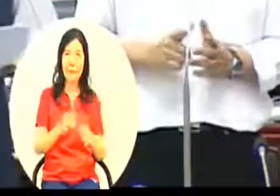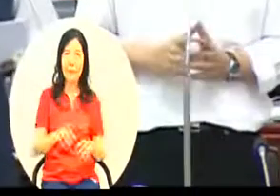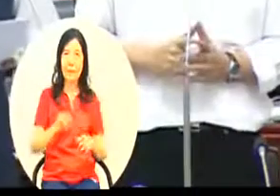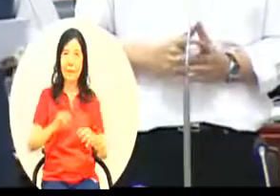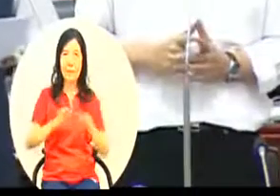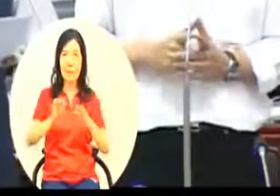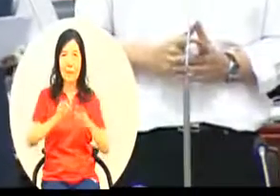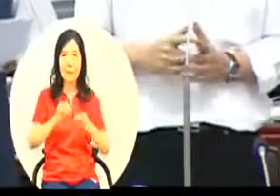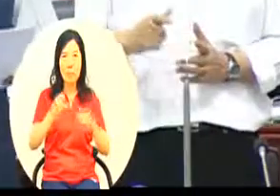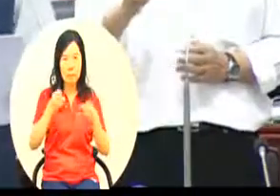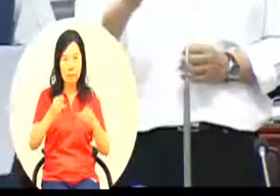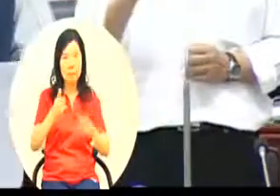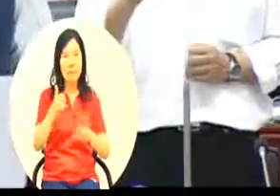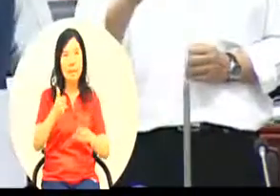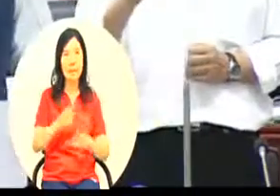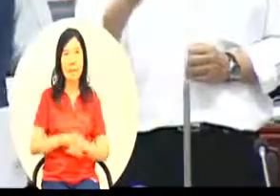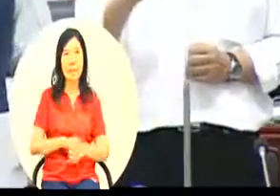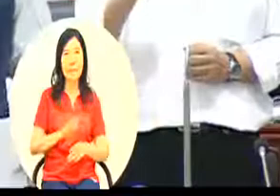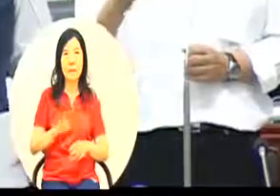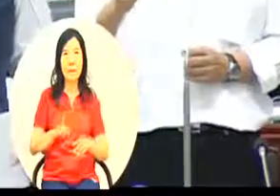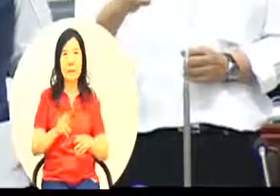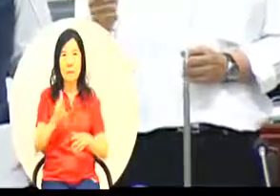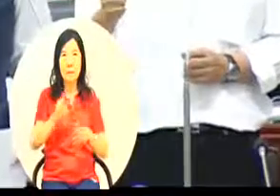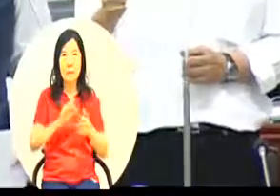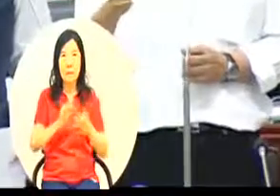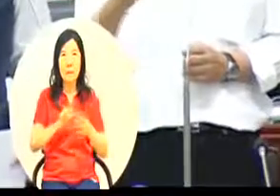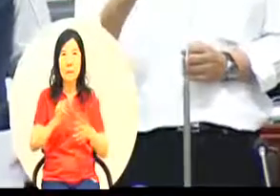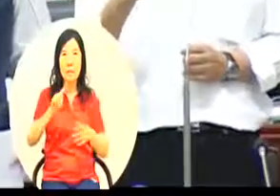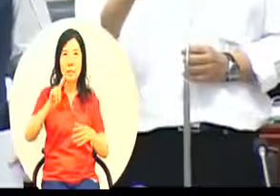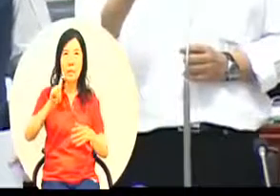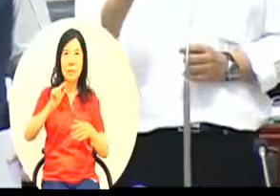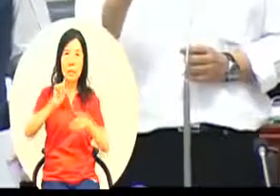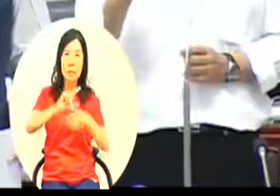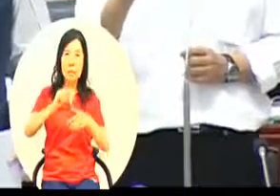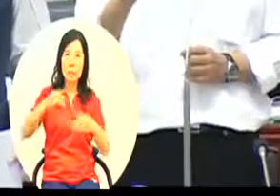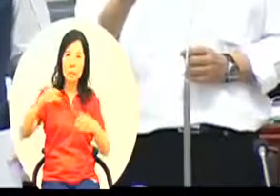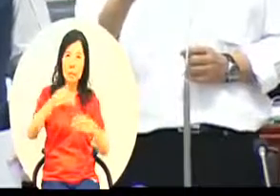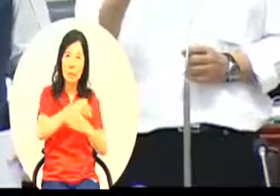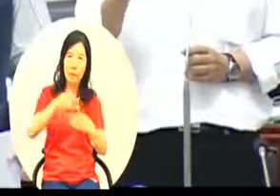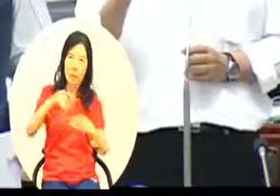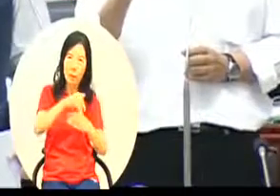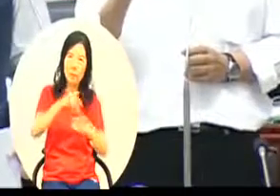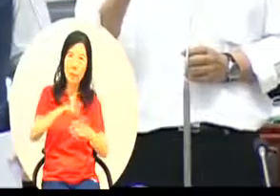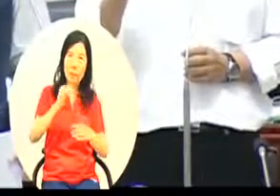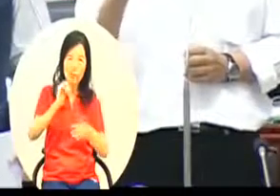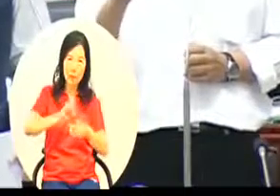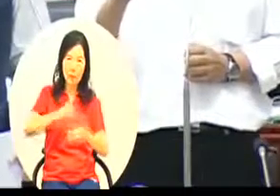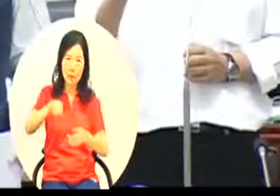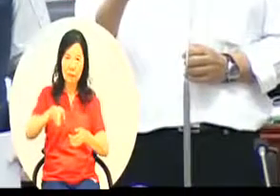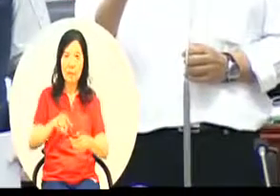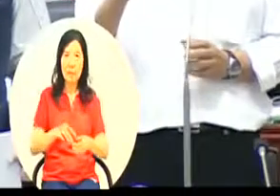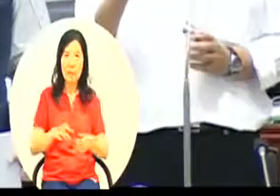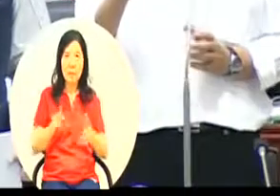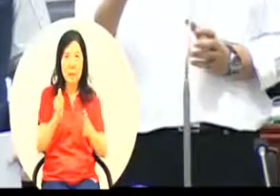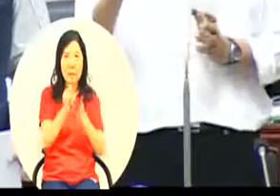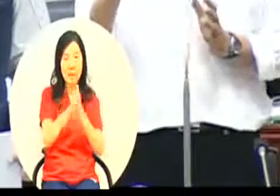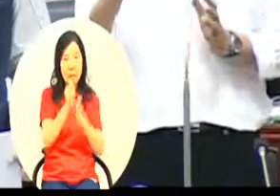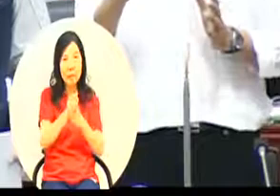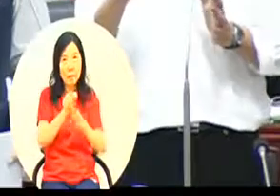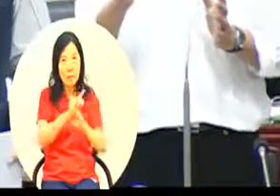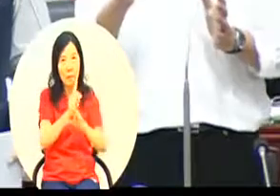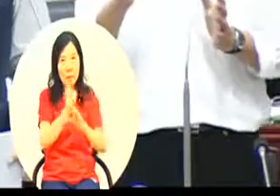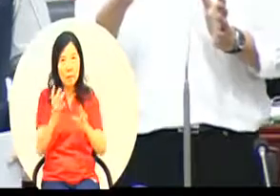的绩效相当的高，因为我们是利用一卡通刷卡会去确认这一个部分真的是搭载无障碍计程车